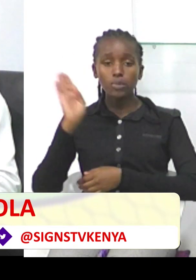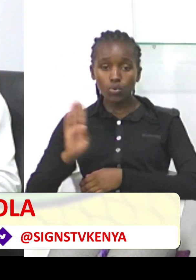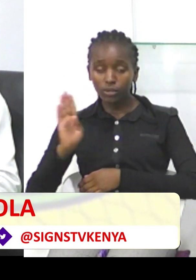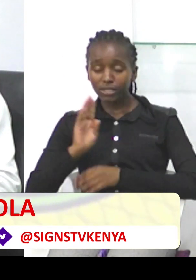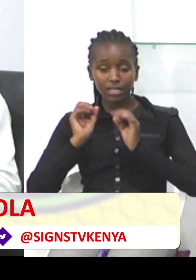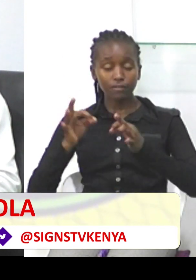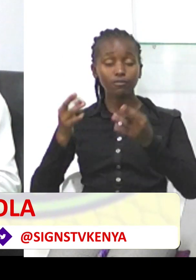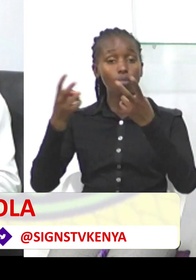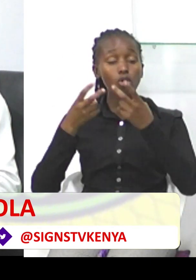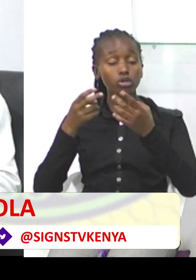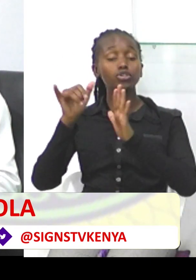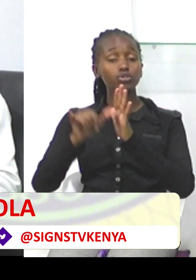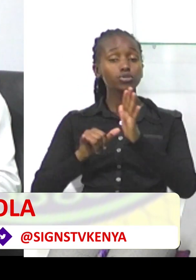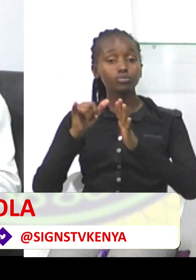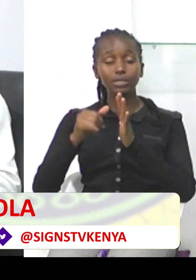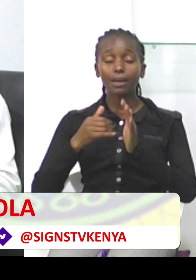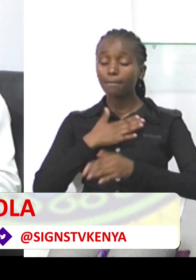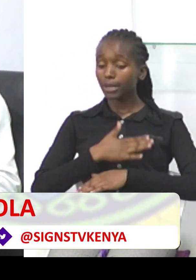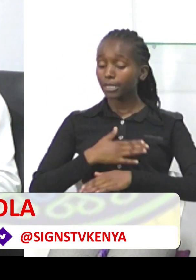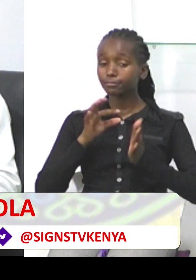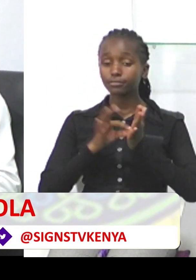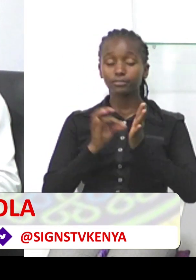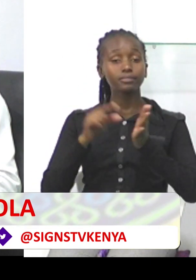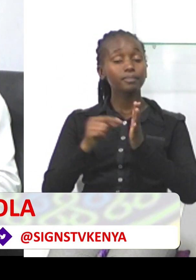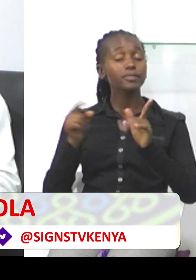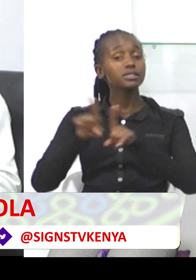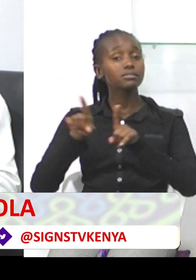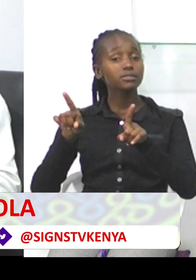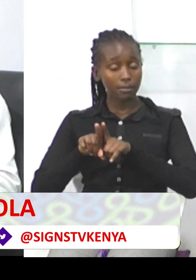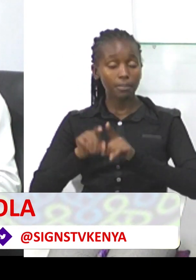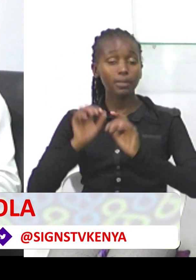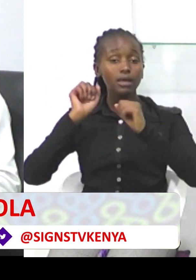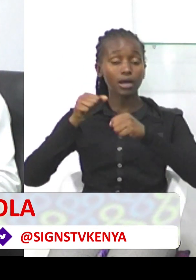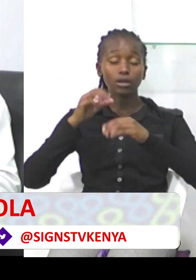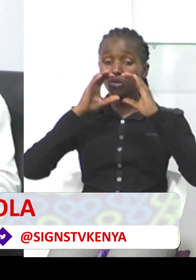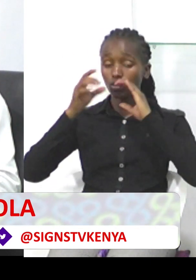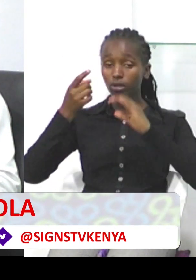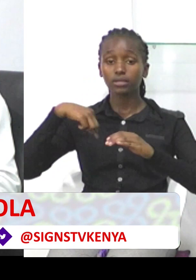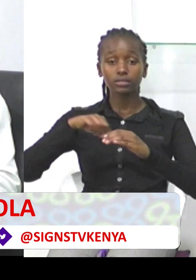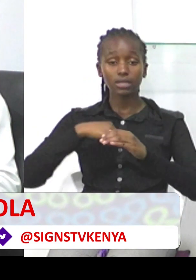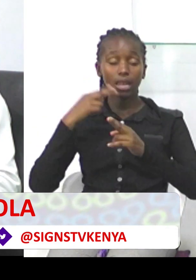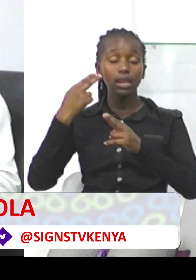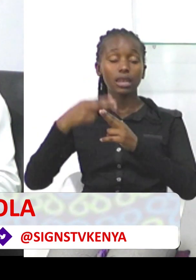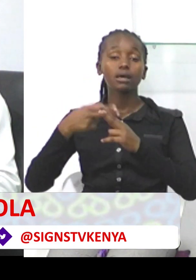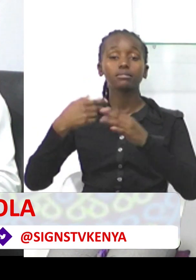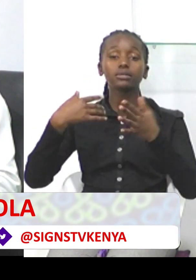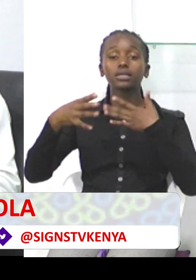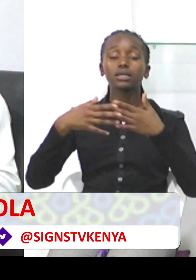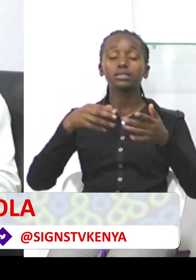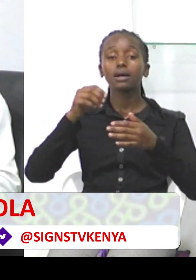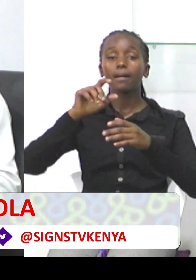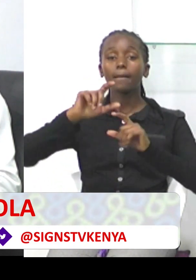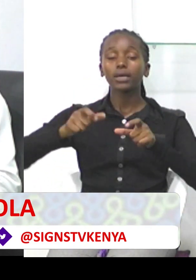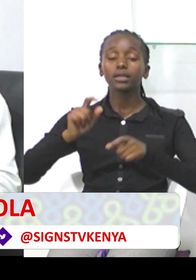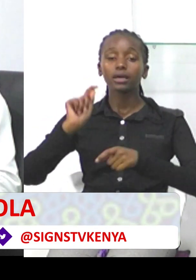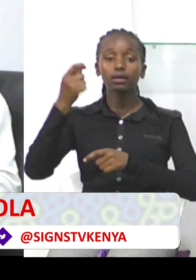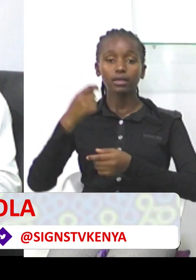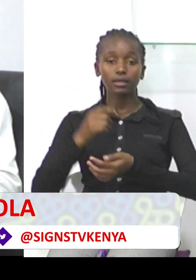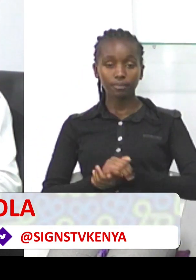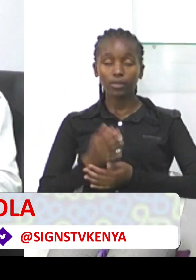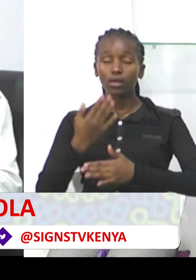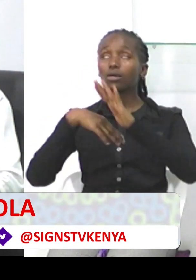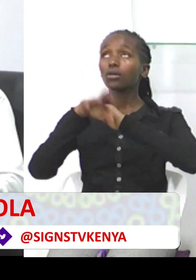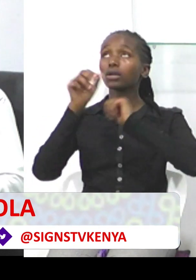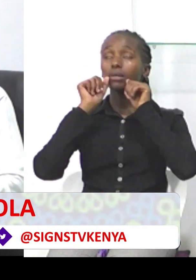wa YouTube. Subscribe pale kwenye YouTube channel yetu kama Science Media Kenya na Mungu atakubariki. Baba, bariki watu